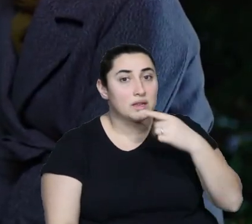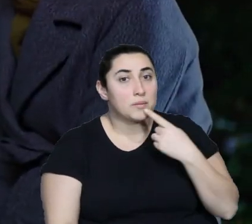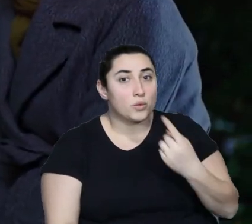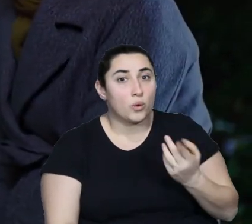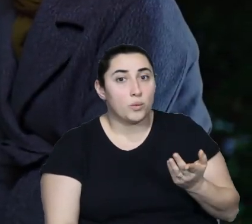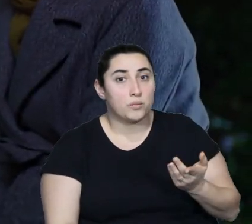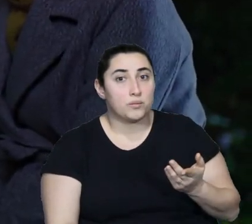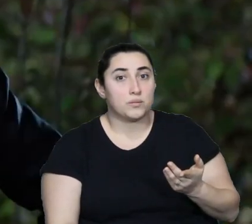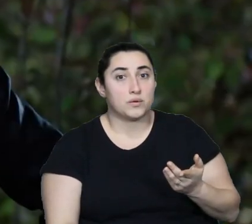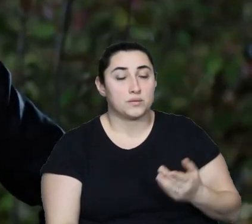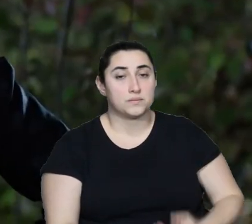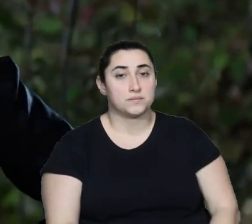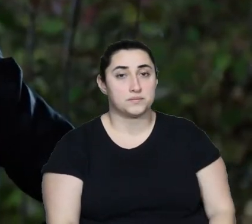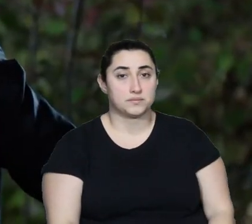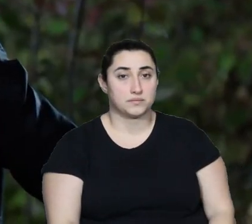Gökçe?